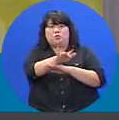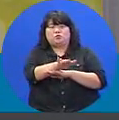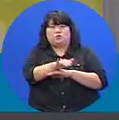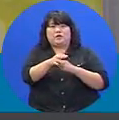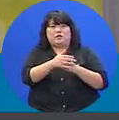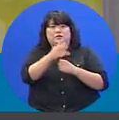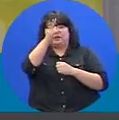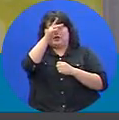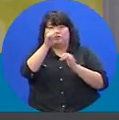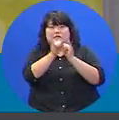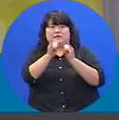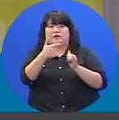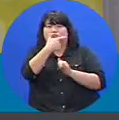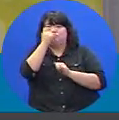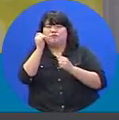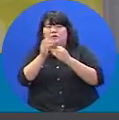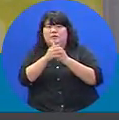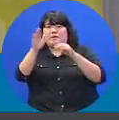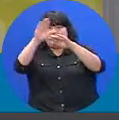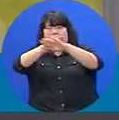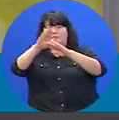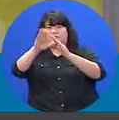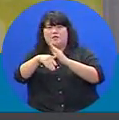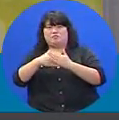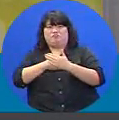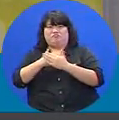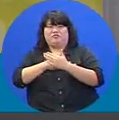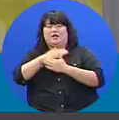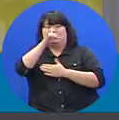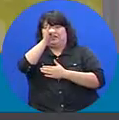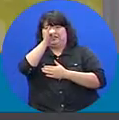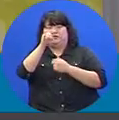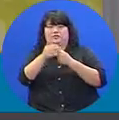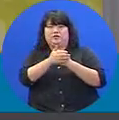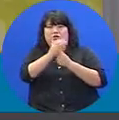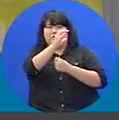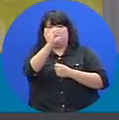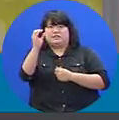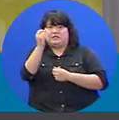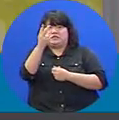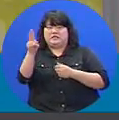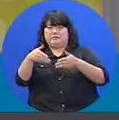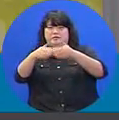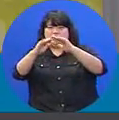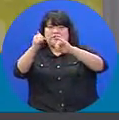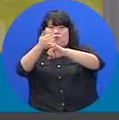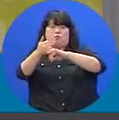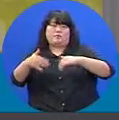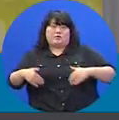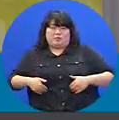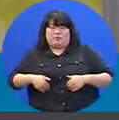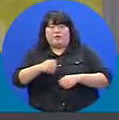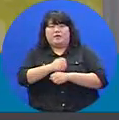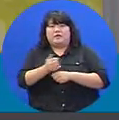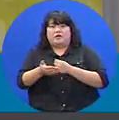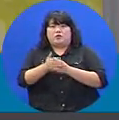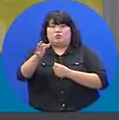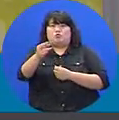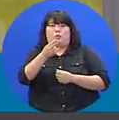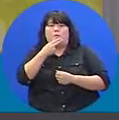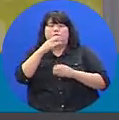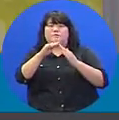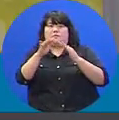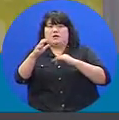농촌에는 경찰 인력이 부족해 밤에는 치안이 불안할 수밖에 없어 방범 CCTV 설치가 필요한데요. 돈이 없는